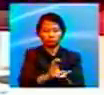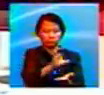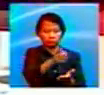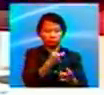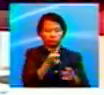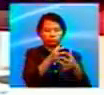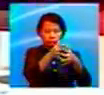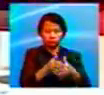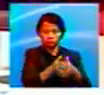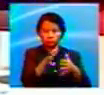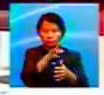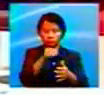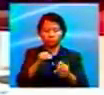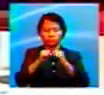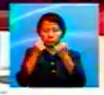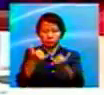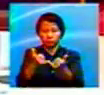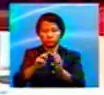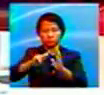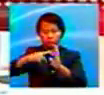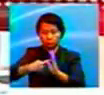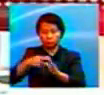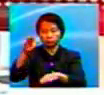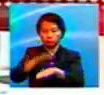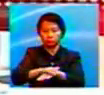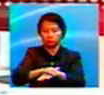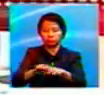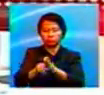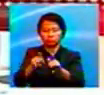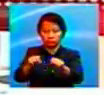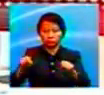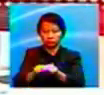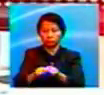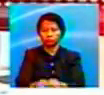dari Amerika Syarikat dan syarikat permulaan atau startup setempatan.